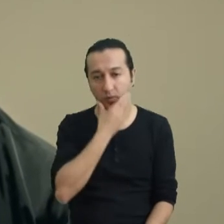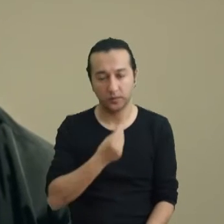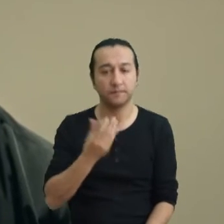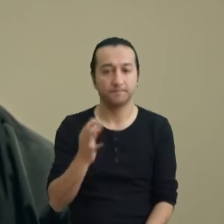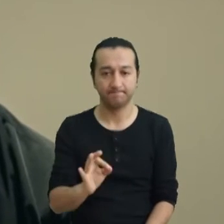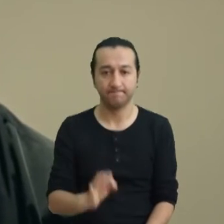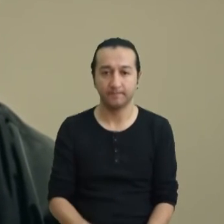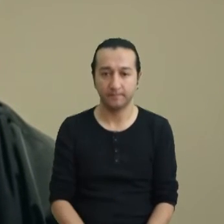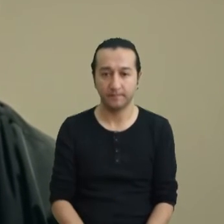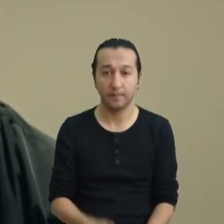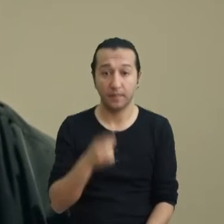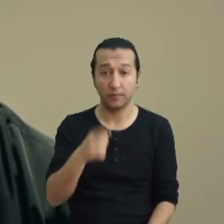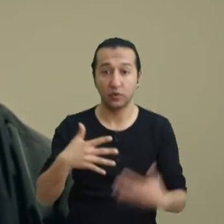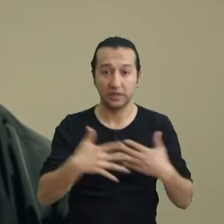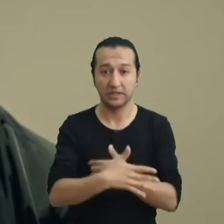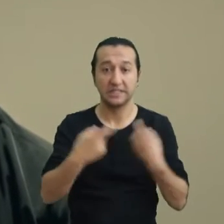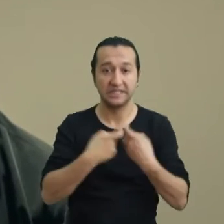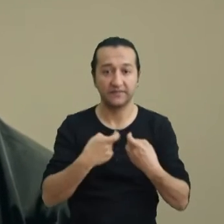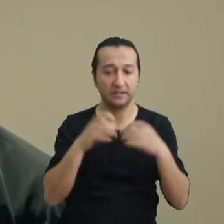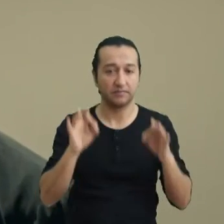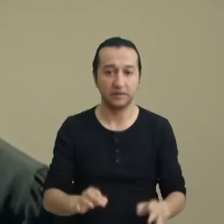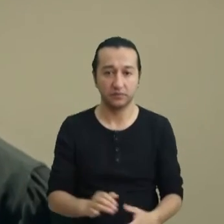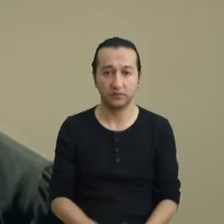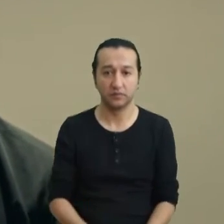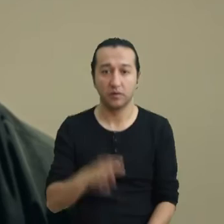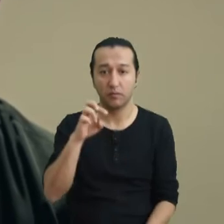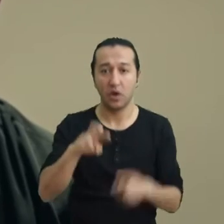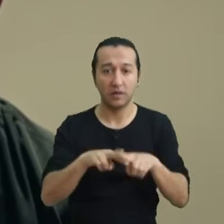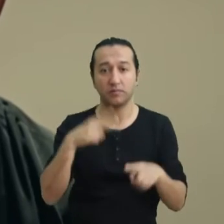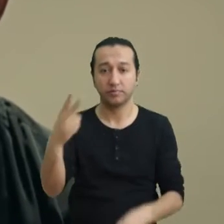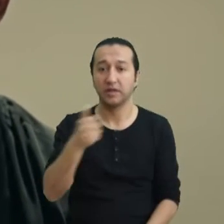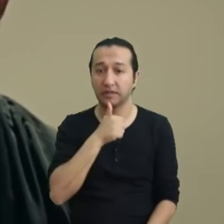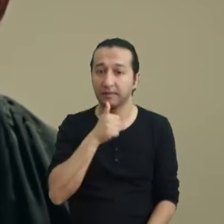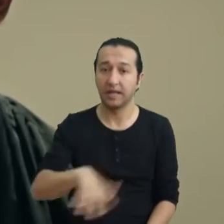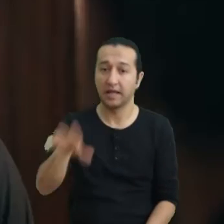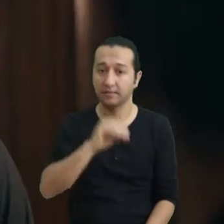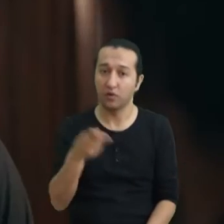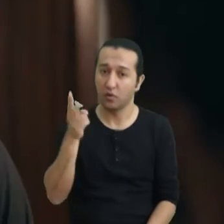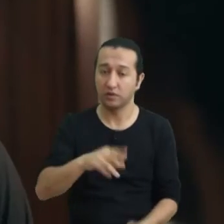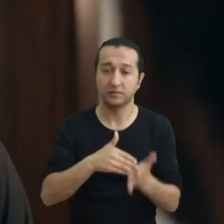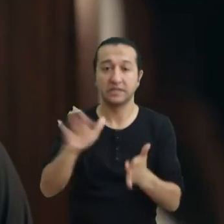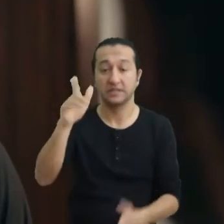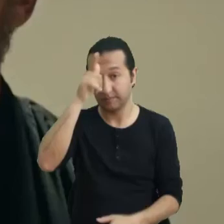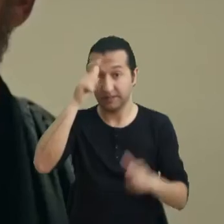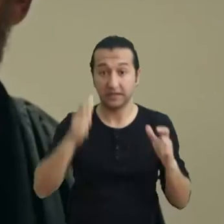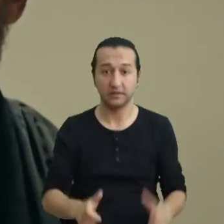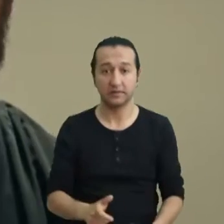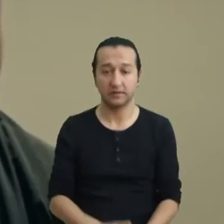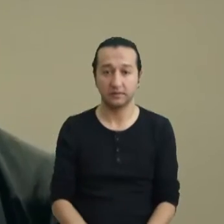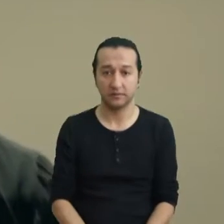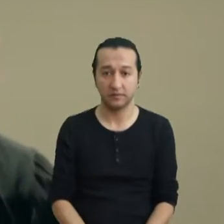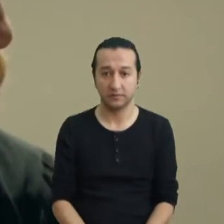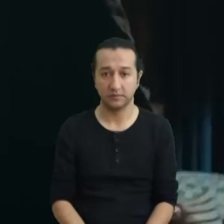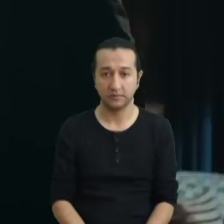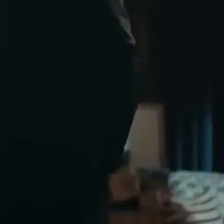Güzel. Bu gece saldırıyoruz. Polat Alemdar'ın adamlarını kazıyıp atacağım Irak'tan. Yumruğunu sallayarak